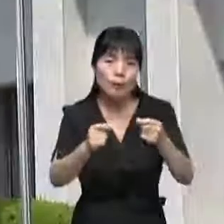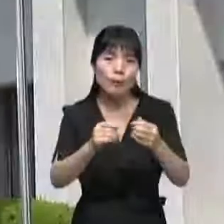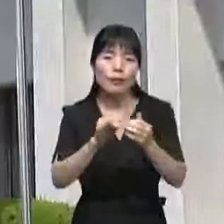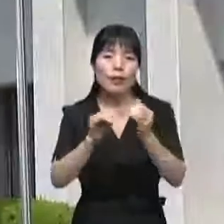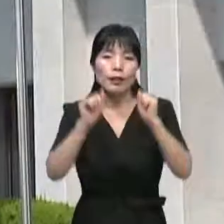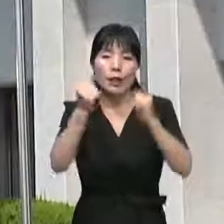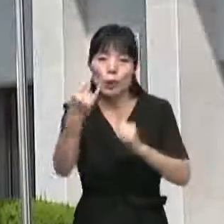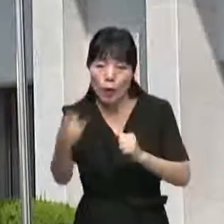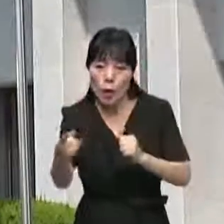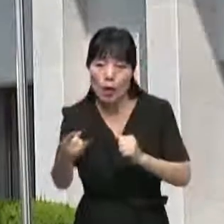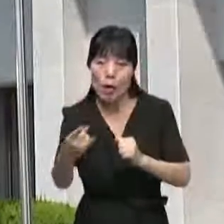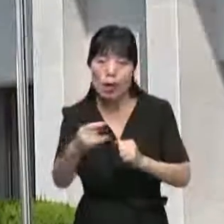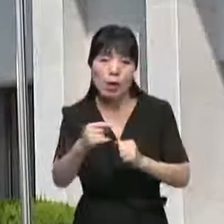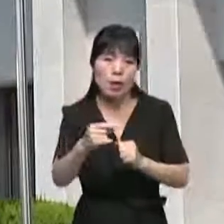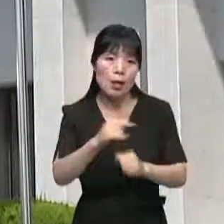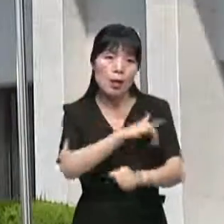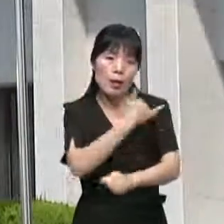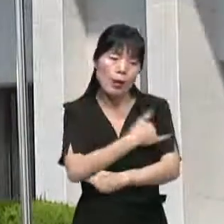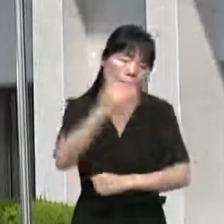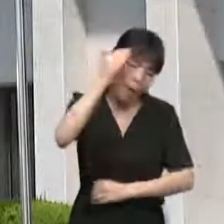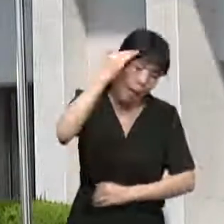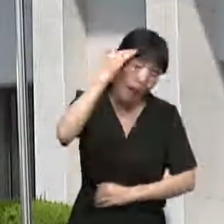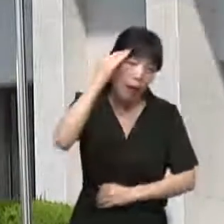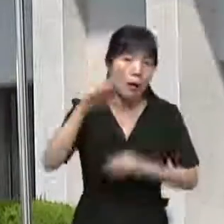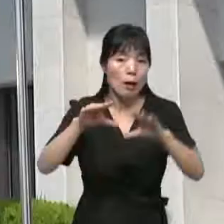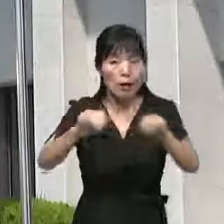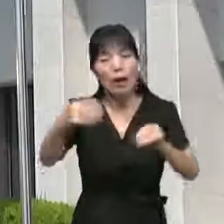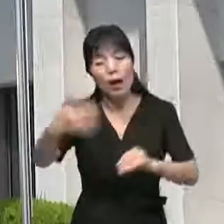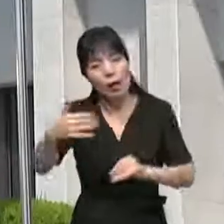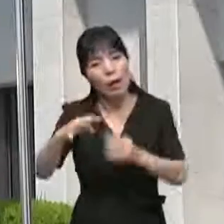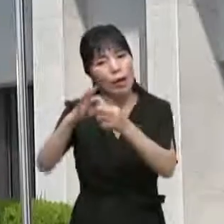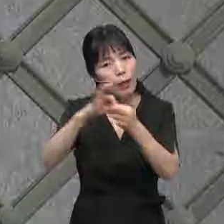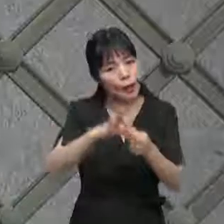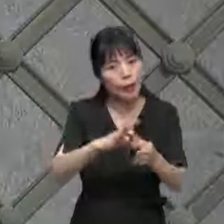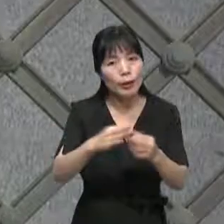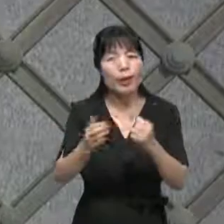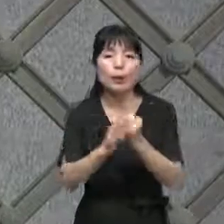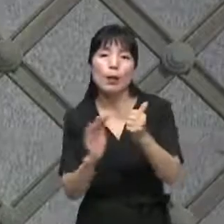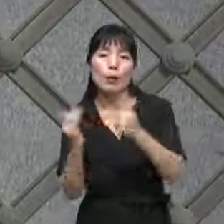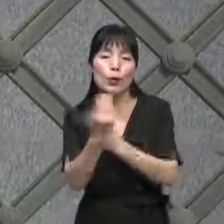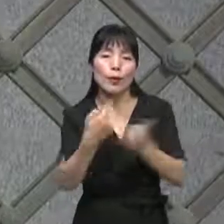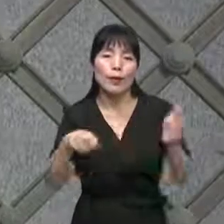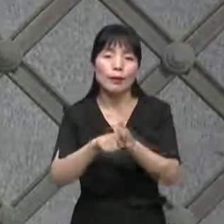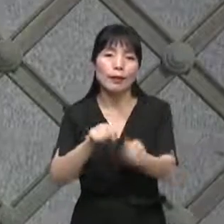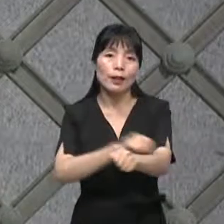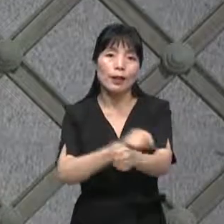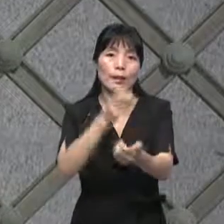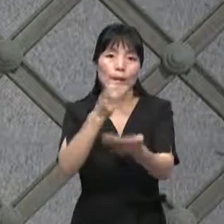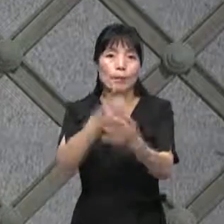근절되지 않고 있어 시 차원에서 체육인 인권 보호를 위한 특별 대책을 수립했다 고 말했습니다